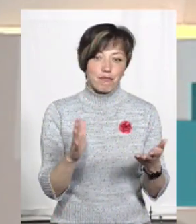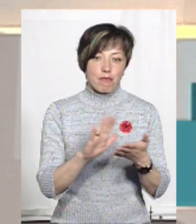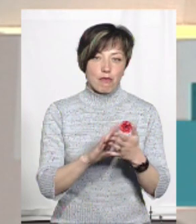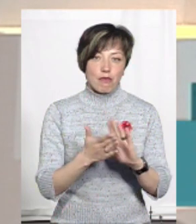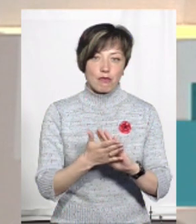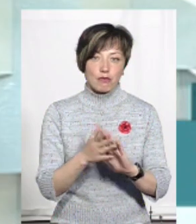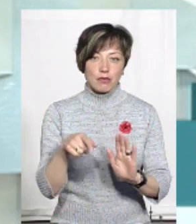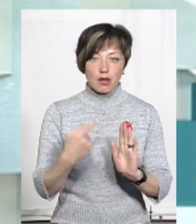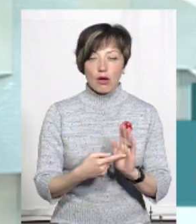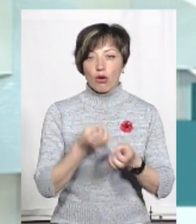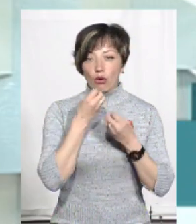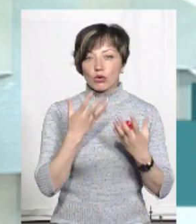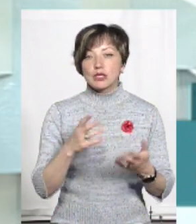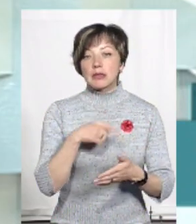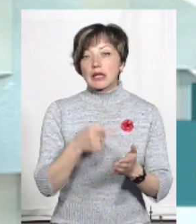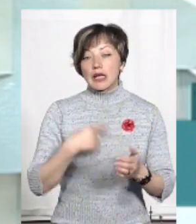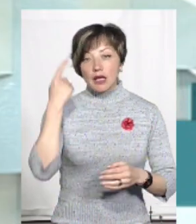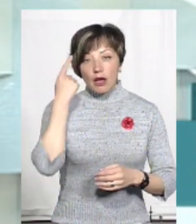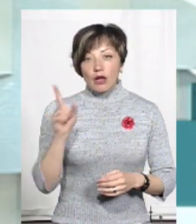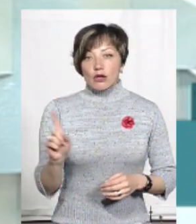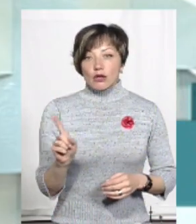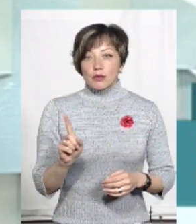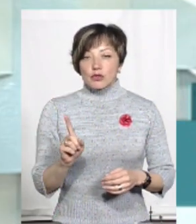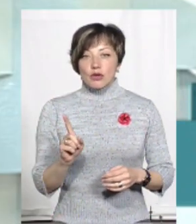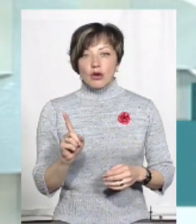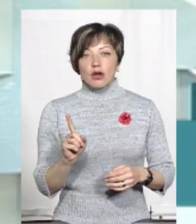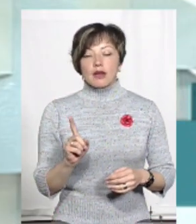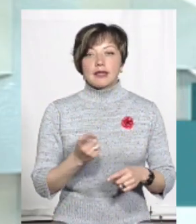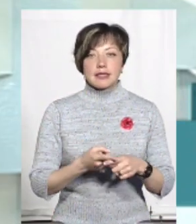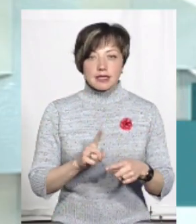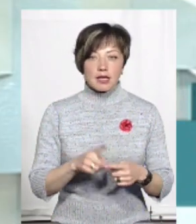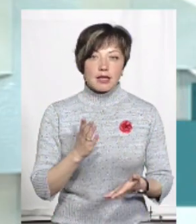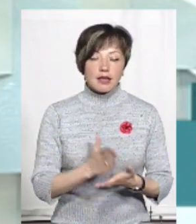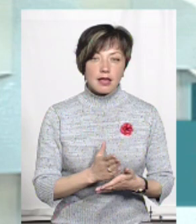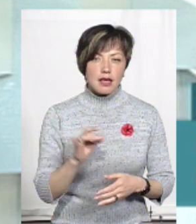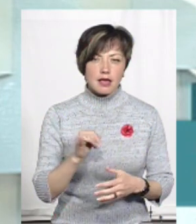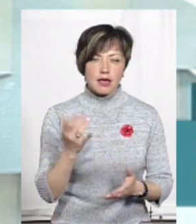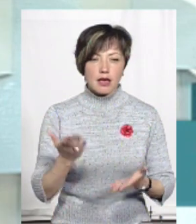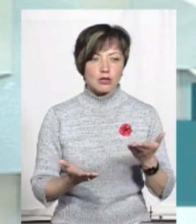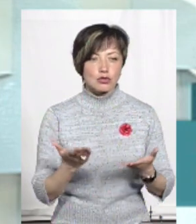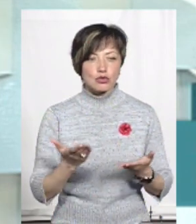Угу. Дякую, хороше питання. Я думаю, що вони є, і